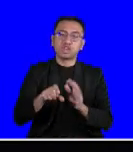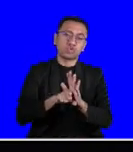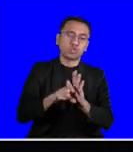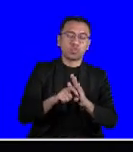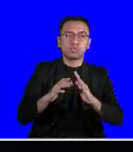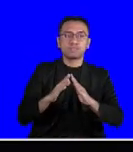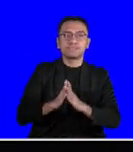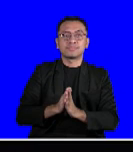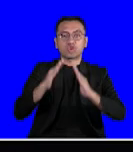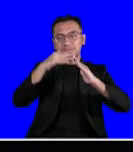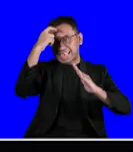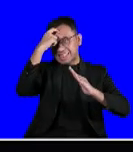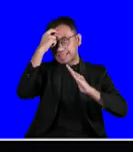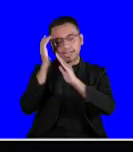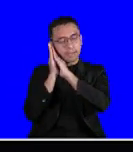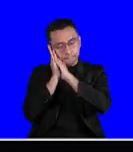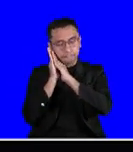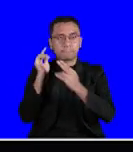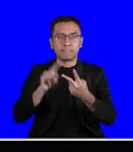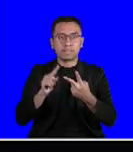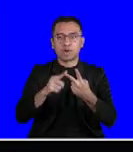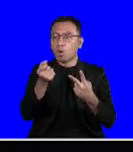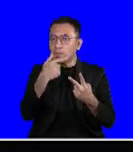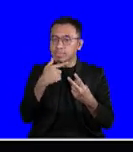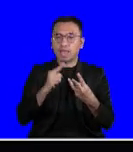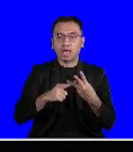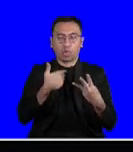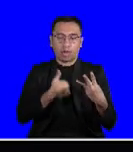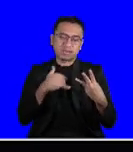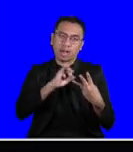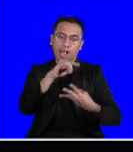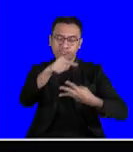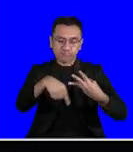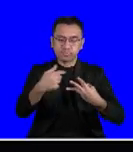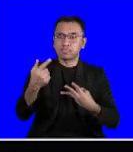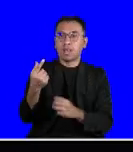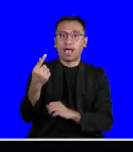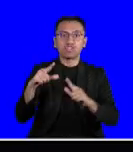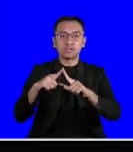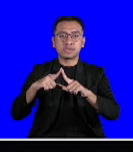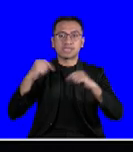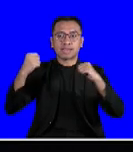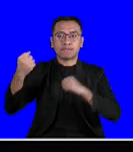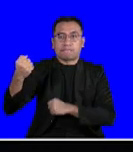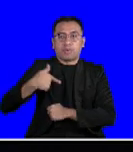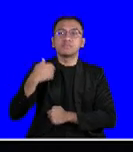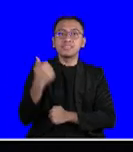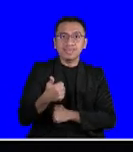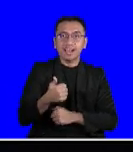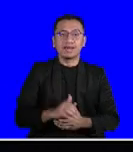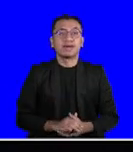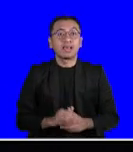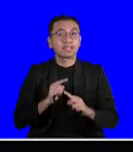inap, biaya pengobatan, dan biaya tindakan. Nah, namun kadangkala asuransi yang kita